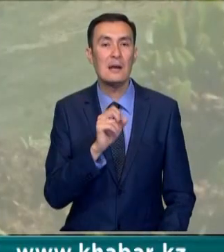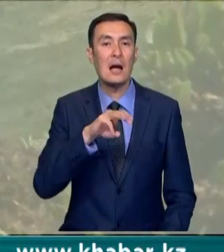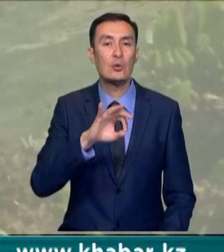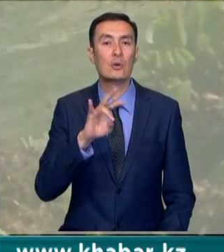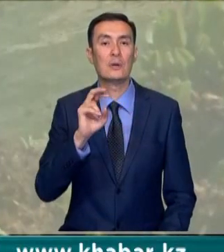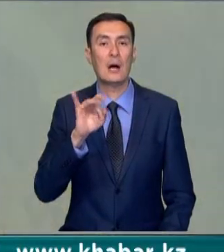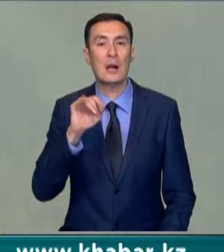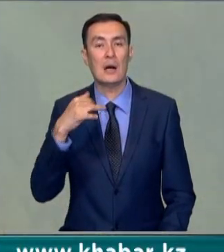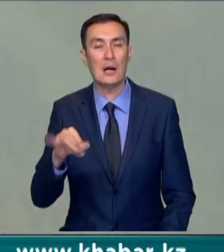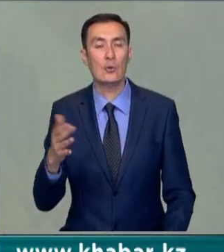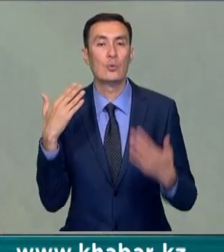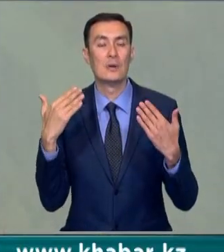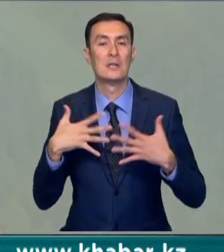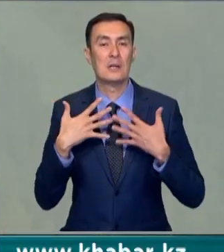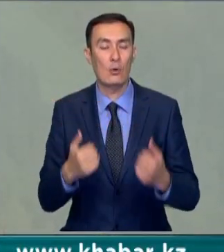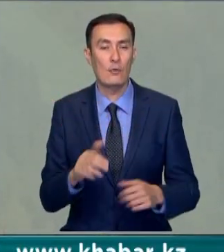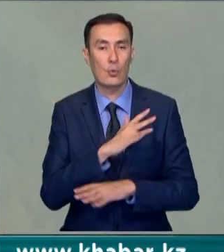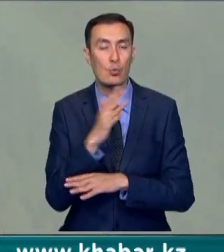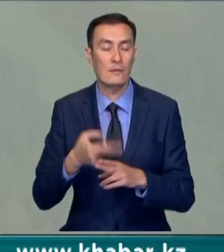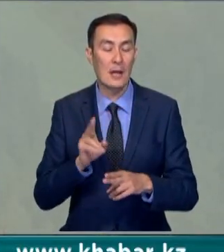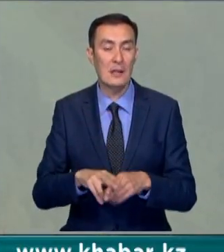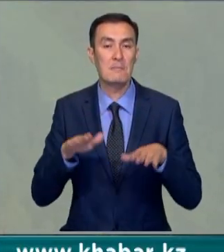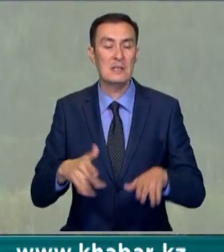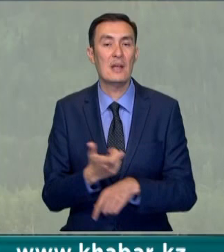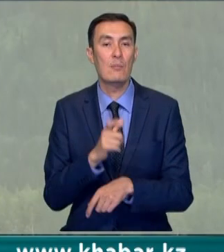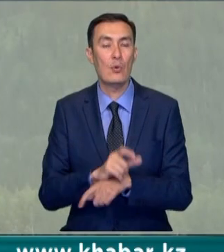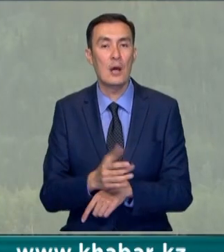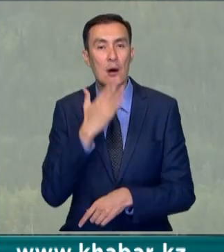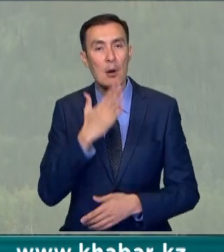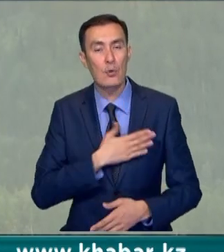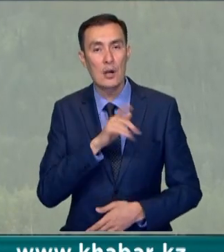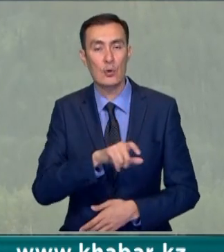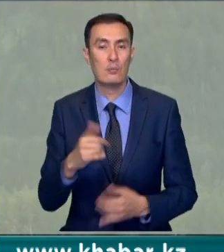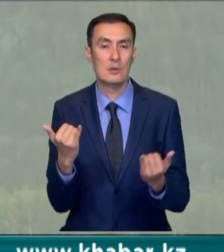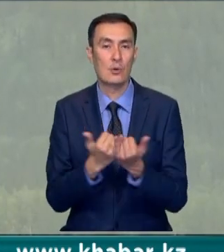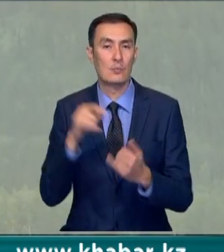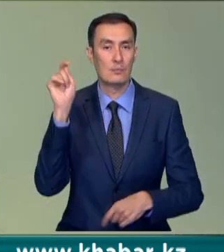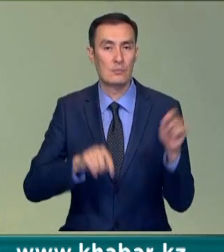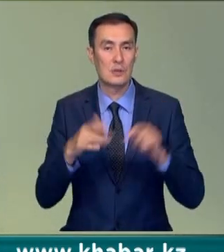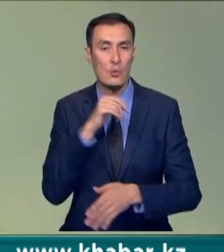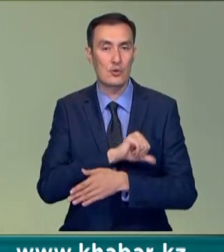строится оздоровительный курорт. Уже сейчас эти места наиболее популярны у зарубежных гостей.